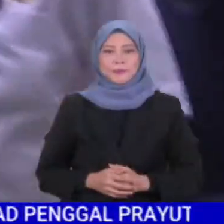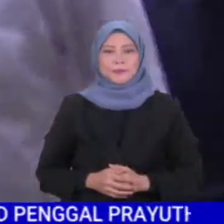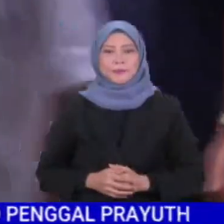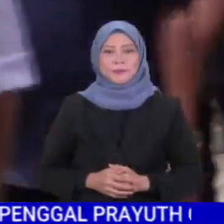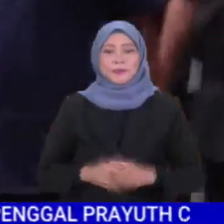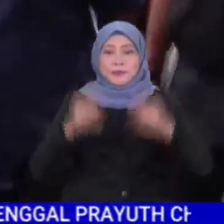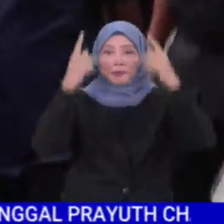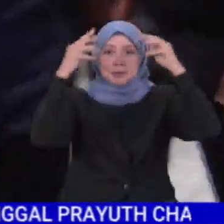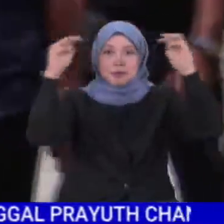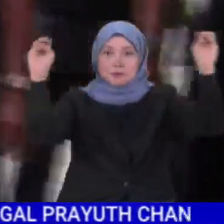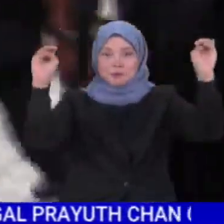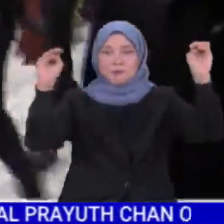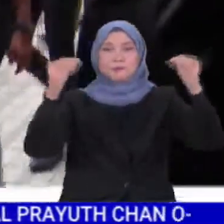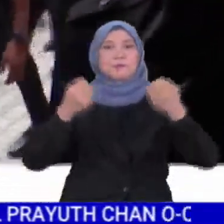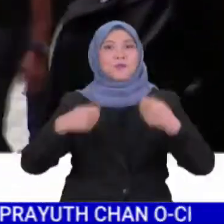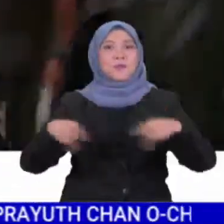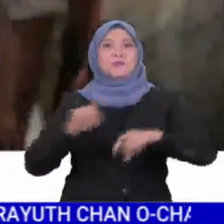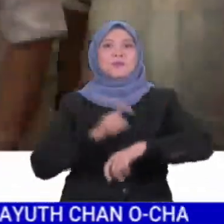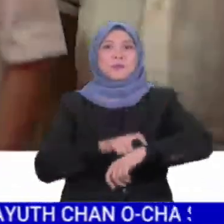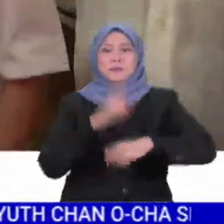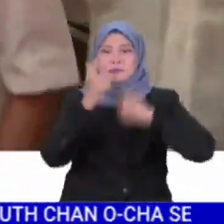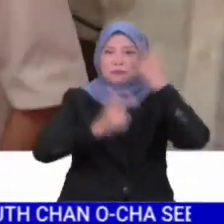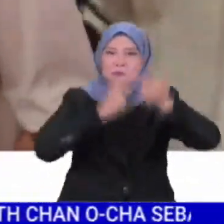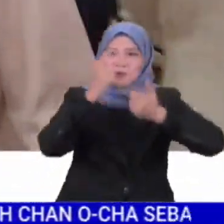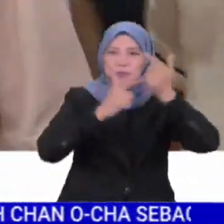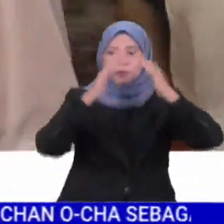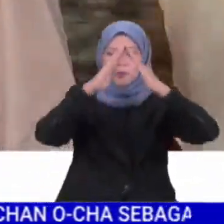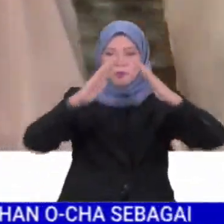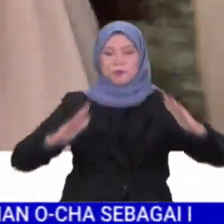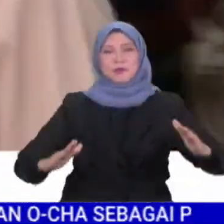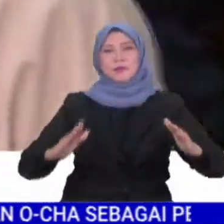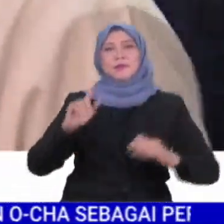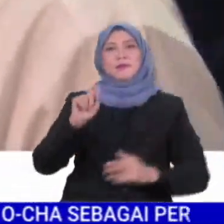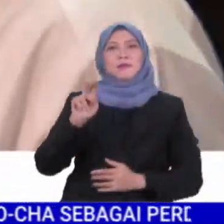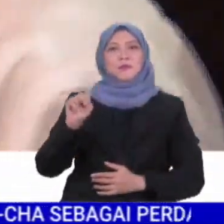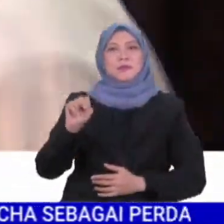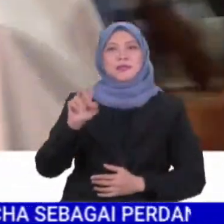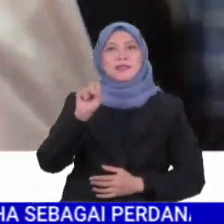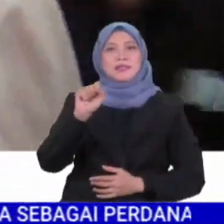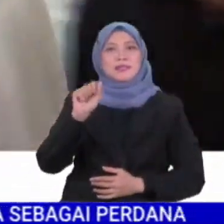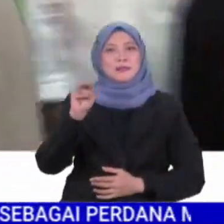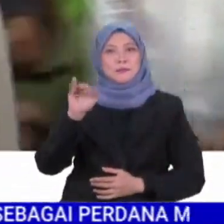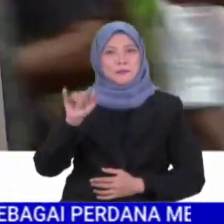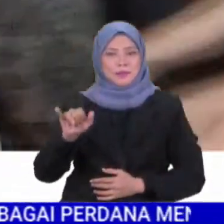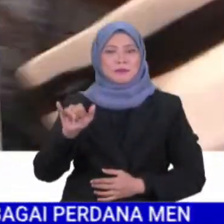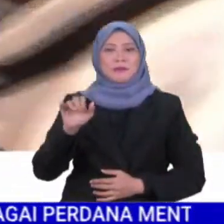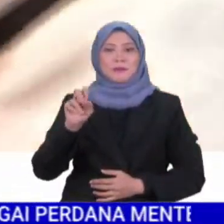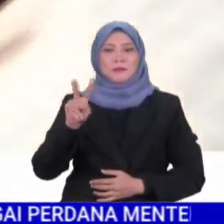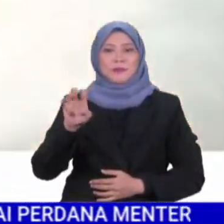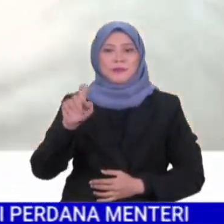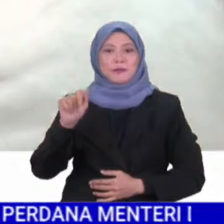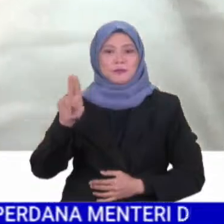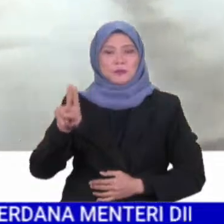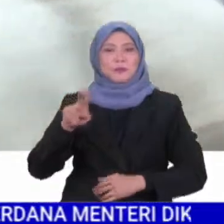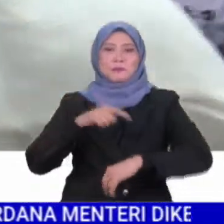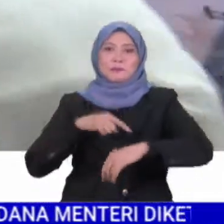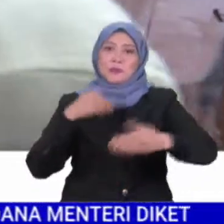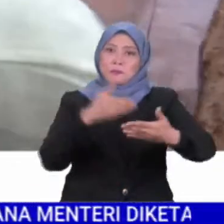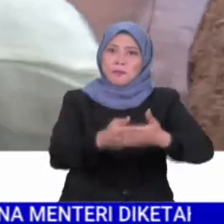Sementara itu, Perdana Menteri meluangkan masa menziarahi kediaman Tun Dr. S. Sami Velu. Datuk Seri Ismail Sabri tiba